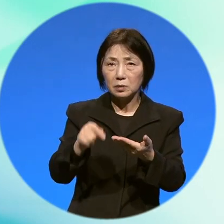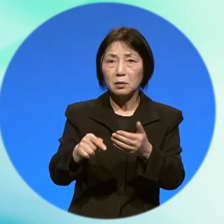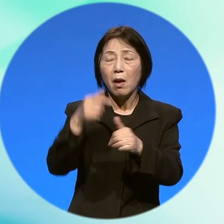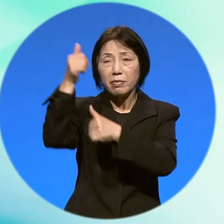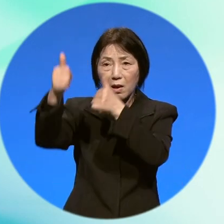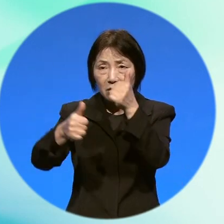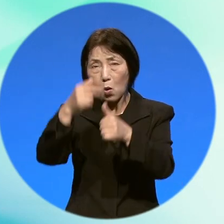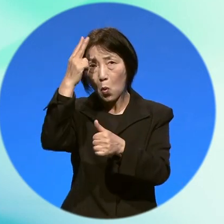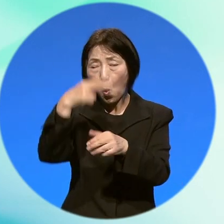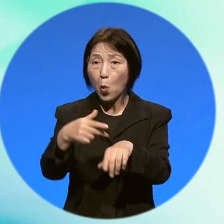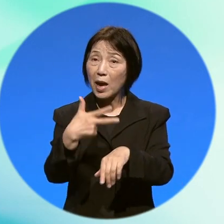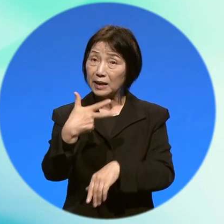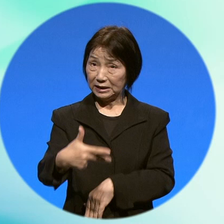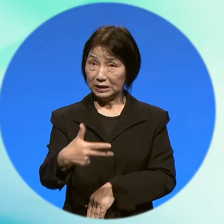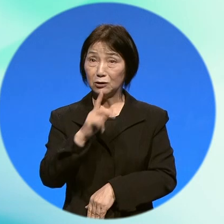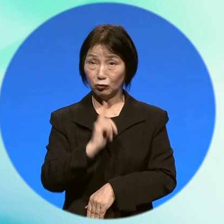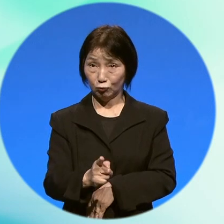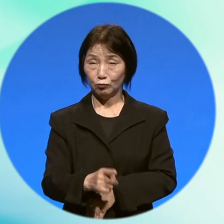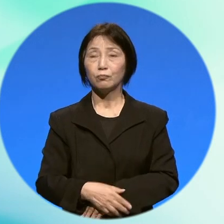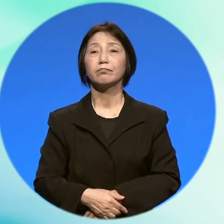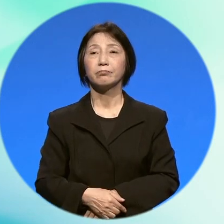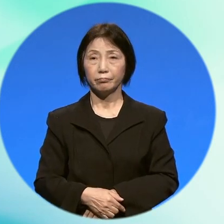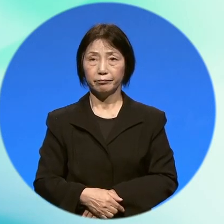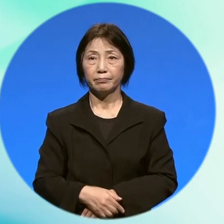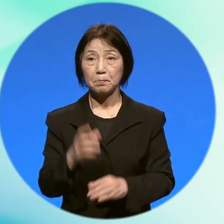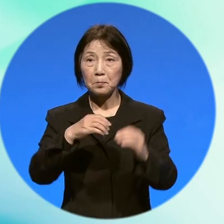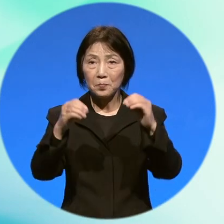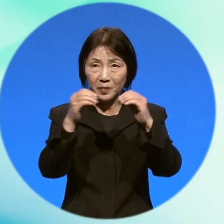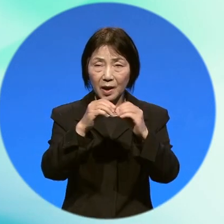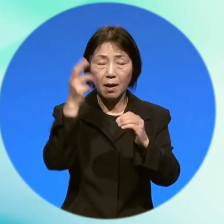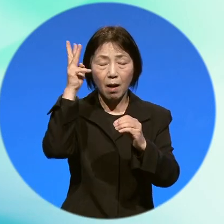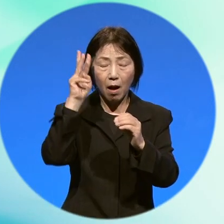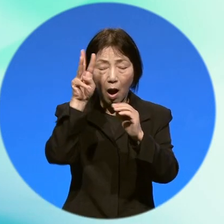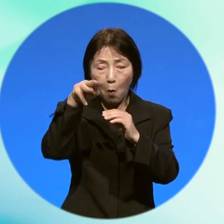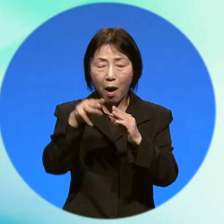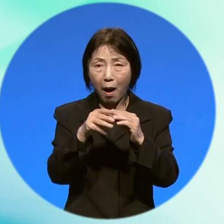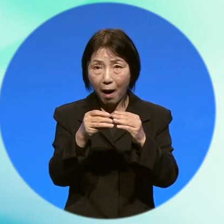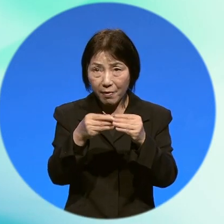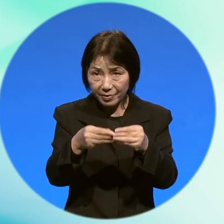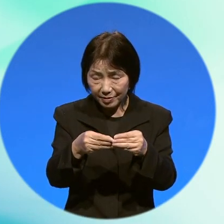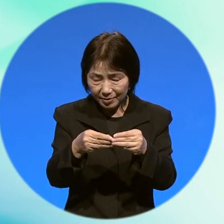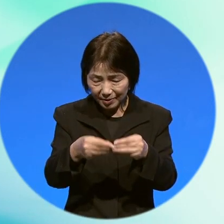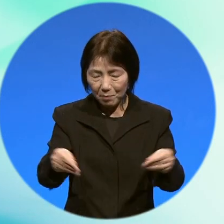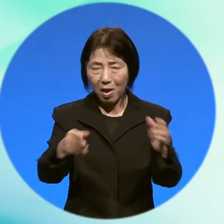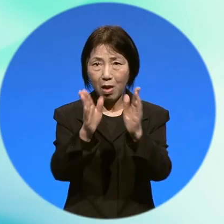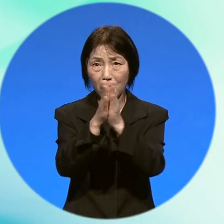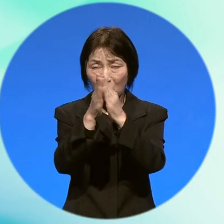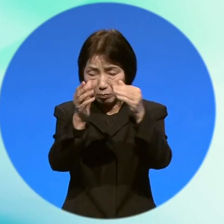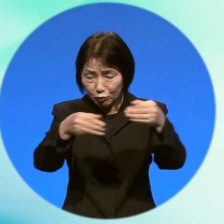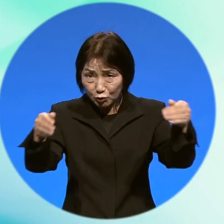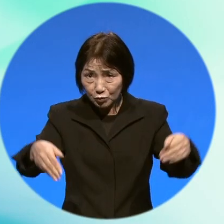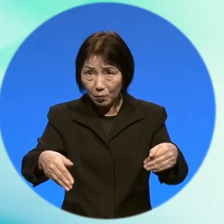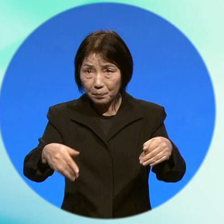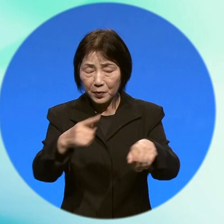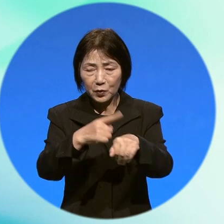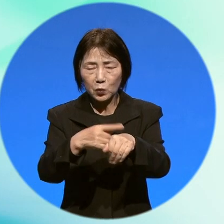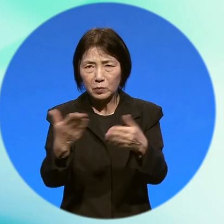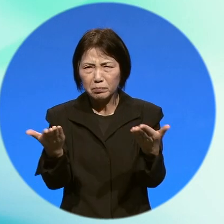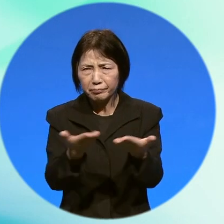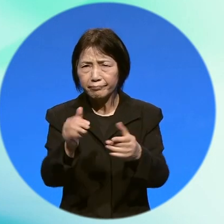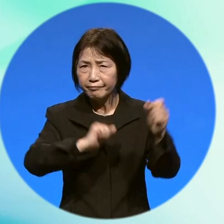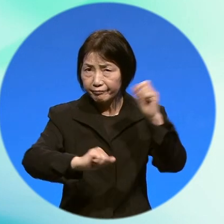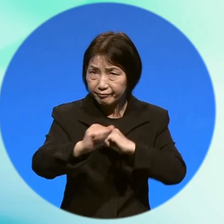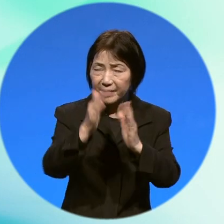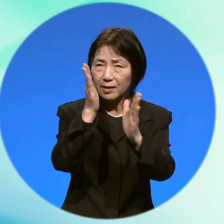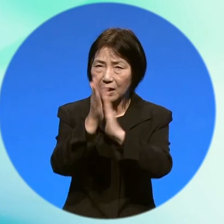伝統工芸士、さらに川鍋仏壇の職人として活動しながら県川鍋